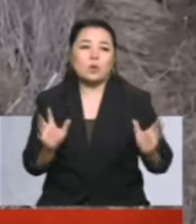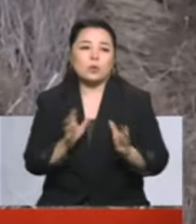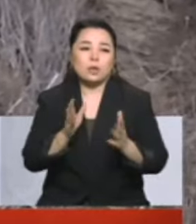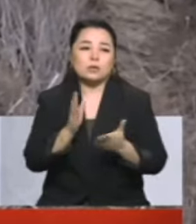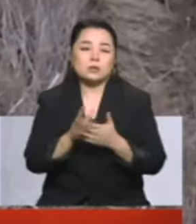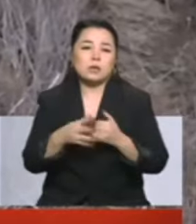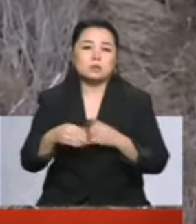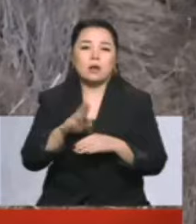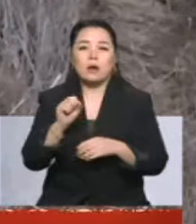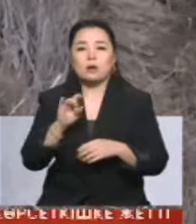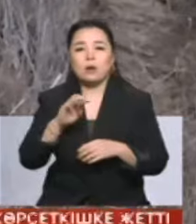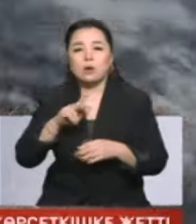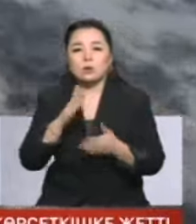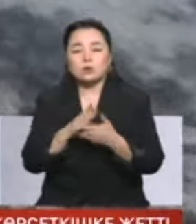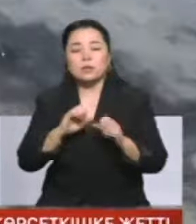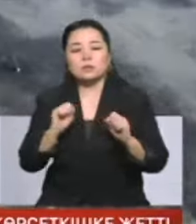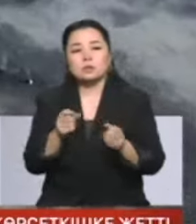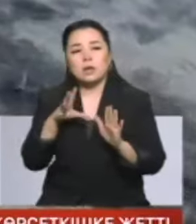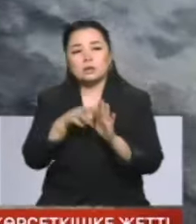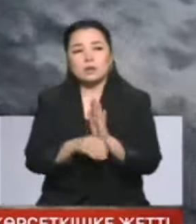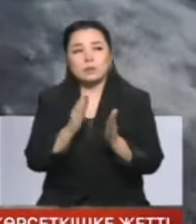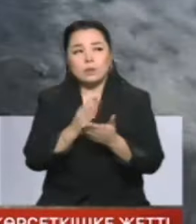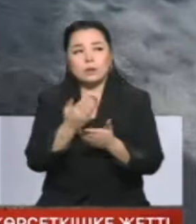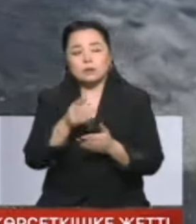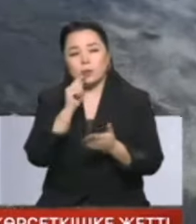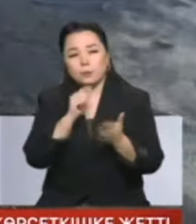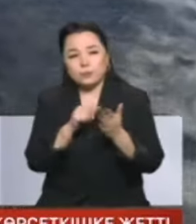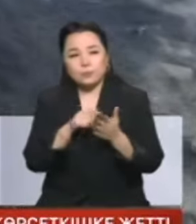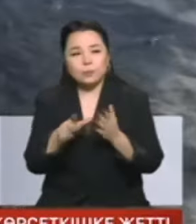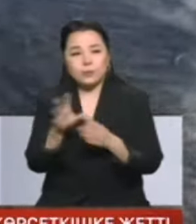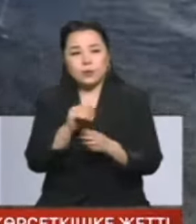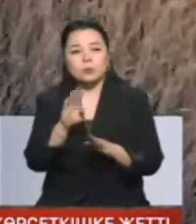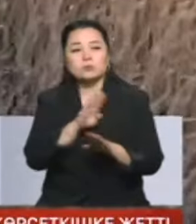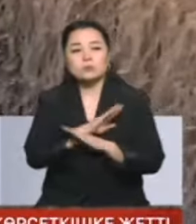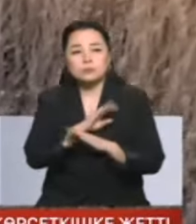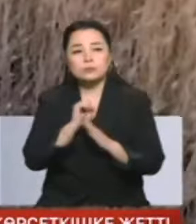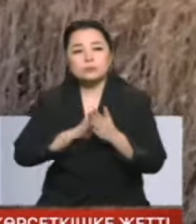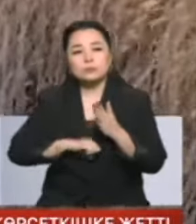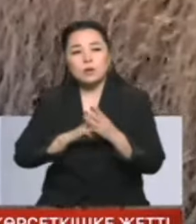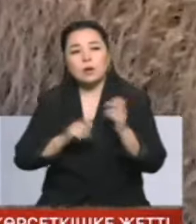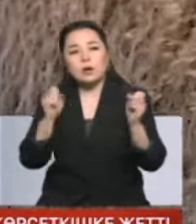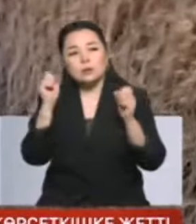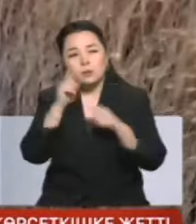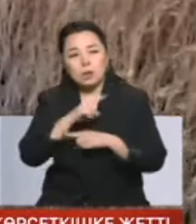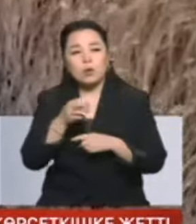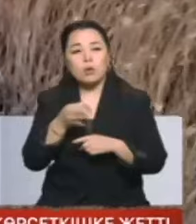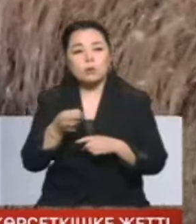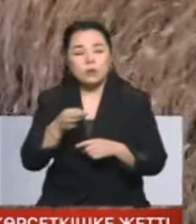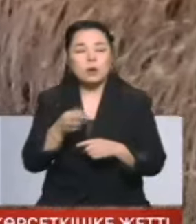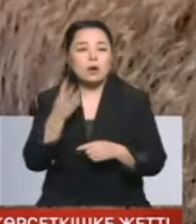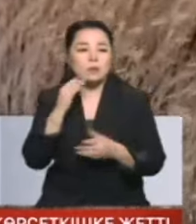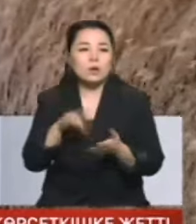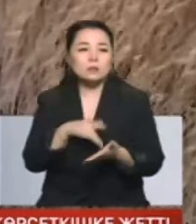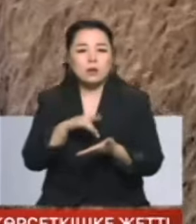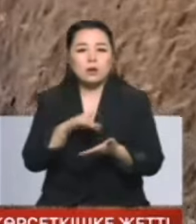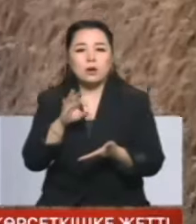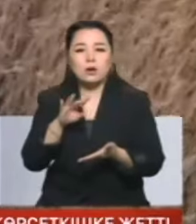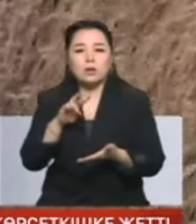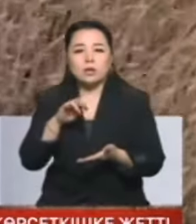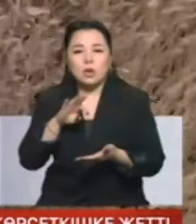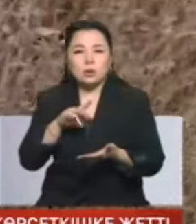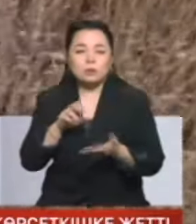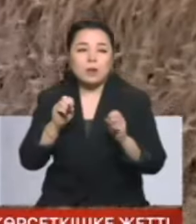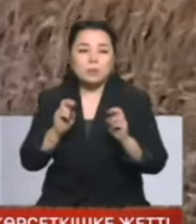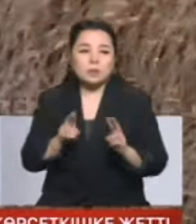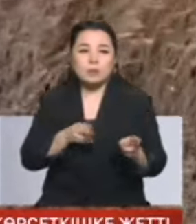аумақтағы Қаракөл көлінде қыстап жатқан болатын. Аққулардың жаппай қырылу себебін анықтау үшін облысқа Алматыдан орнитолог мамандар